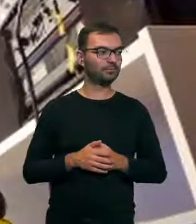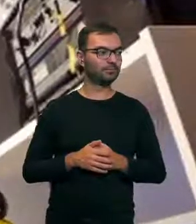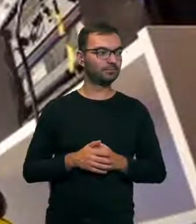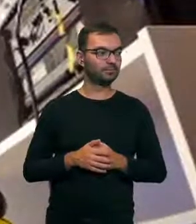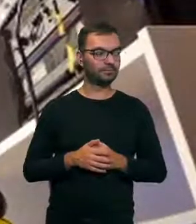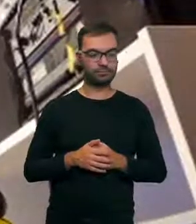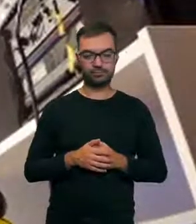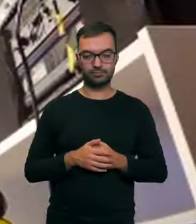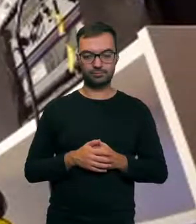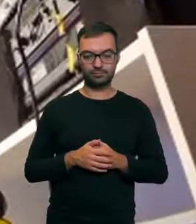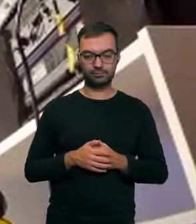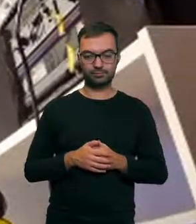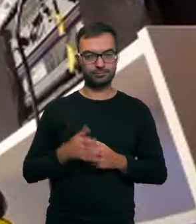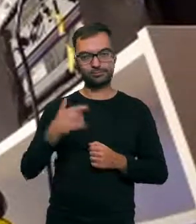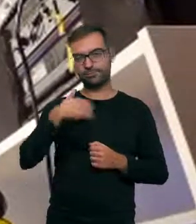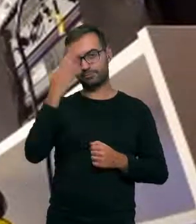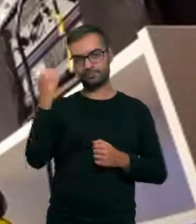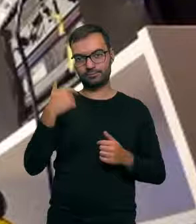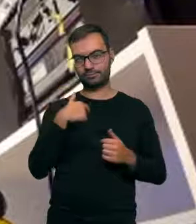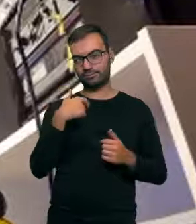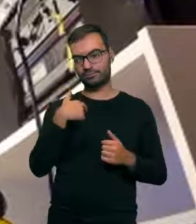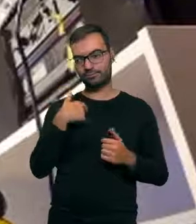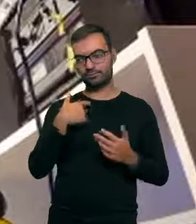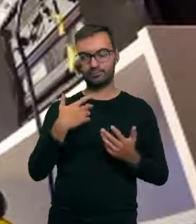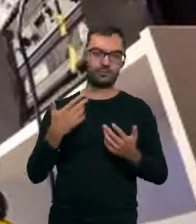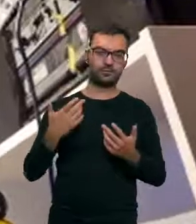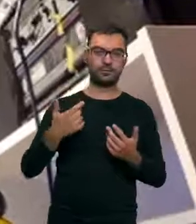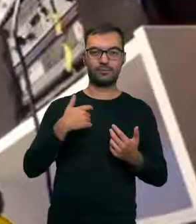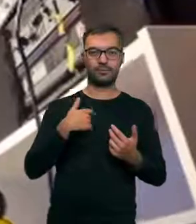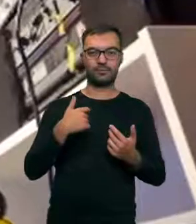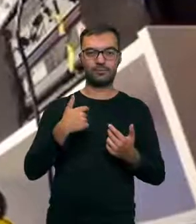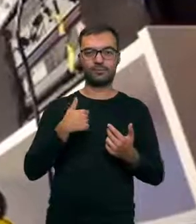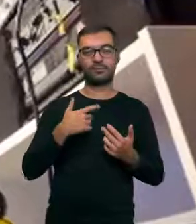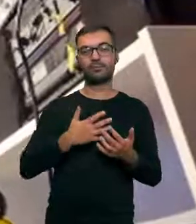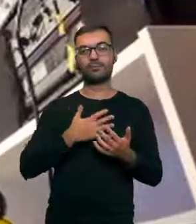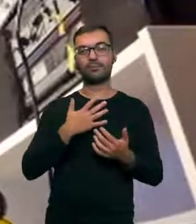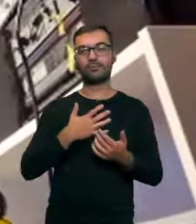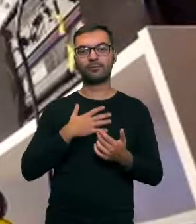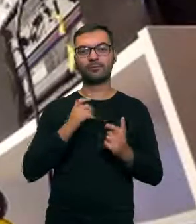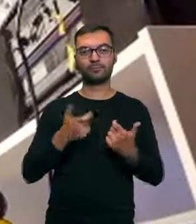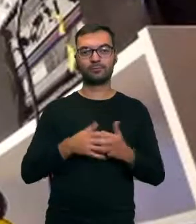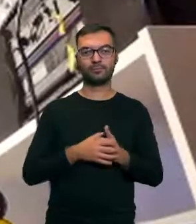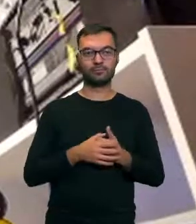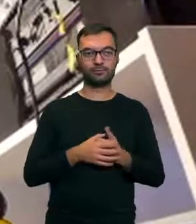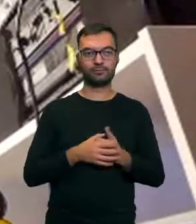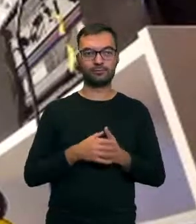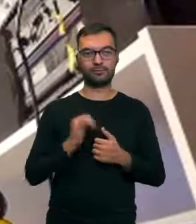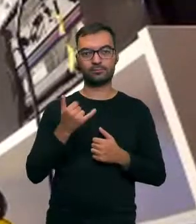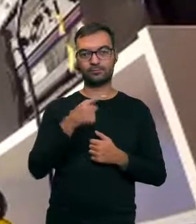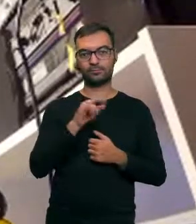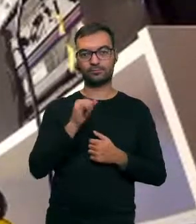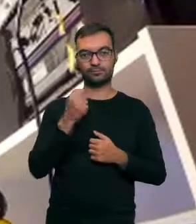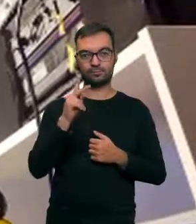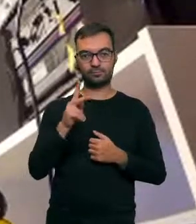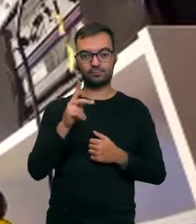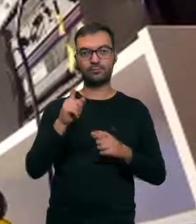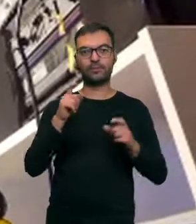To ja nie wiem, no ja bym chciał. Wie pani, ja poczułem, że jak Janek